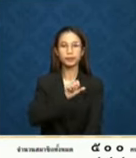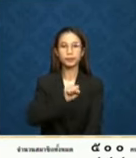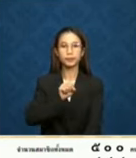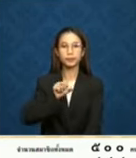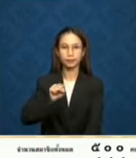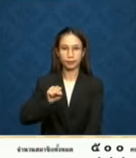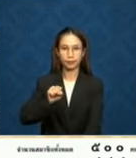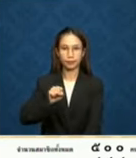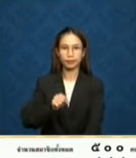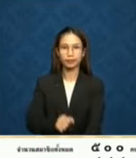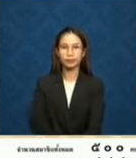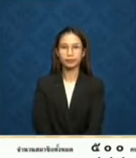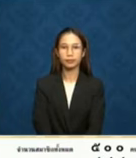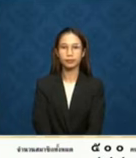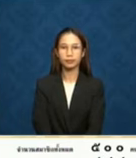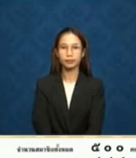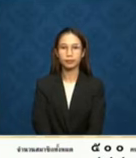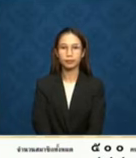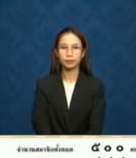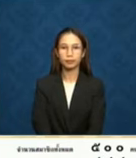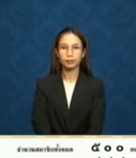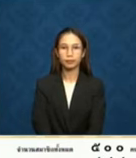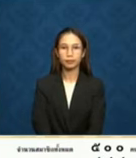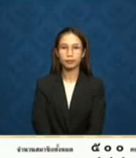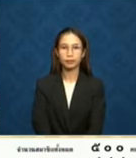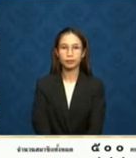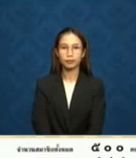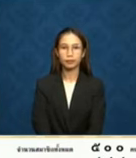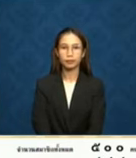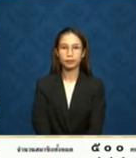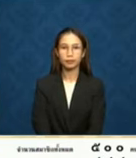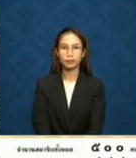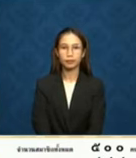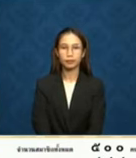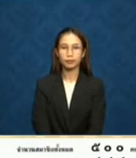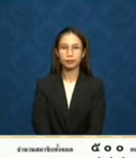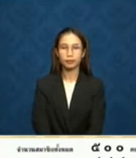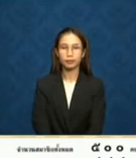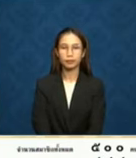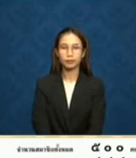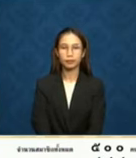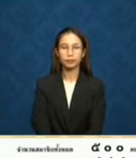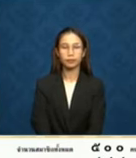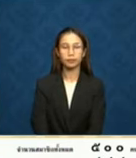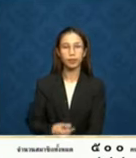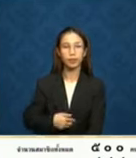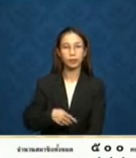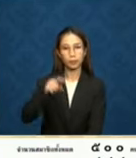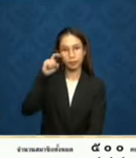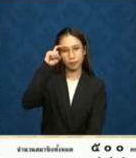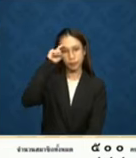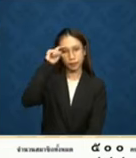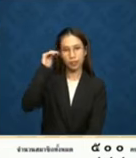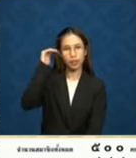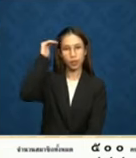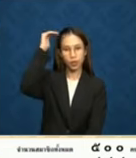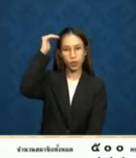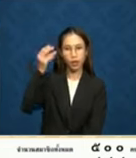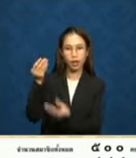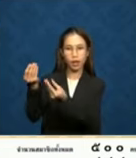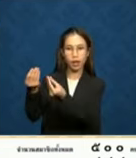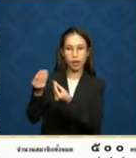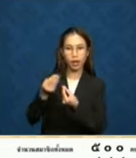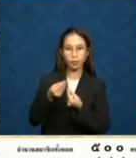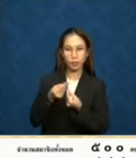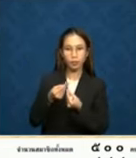เกีตทุกทานนะครับผมได้รับเม้าหมายจากท่านนายกเศษฐาทวิศิตให้มากำกับดูแล